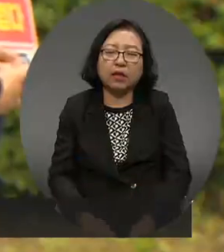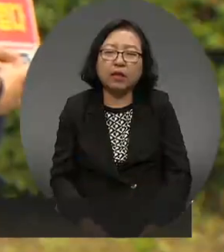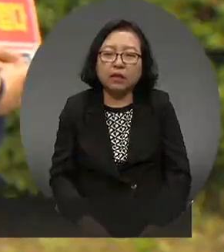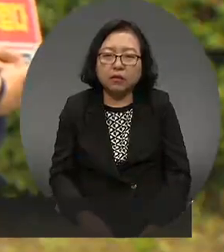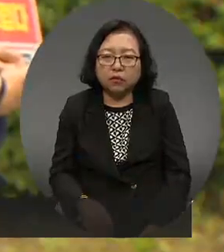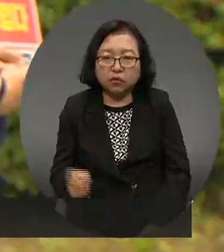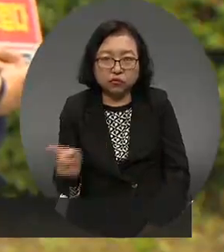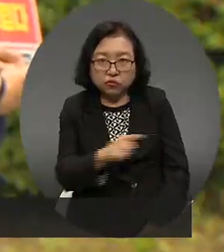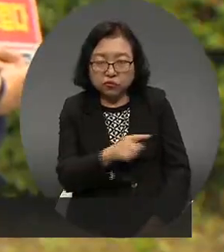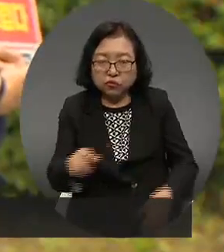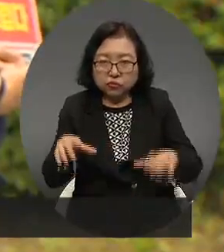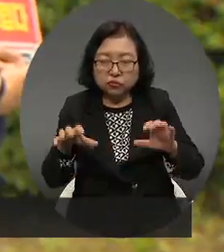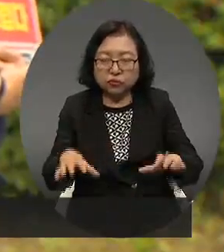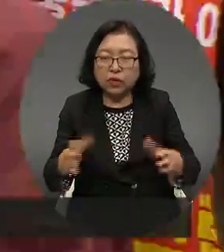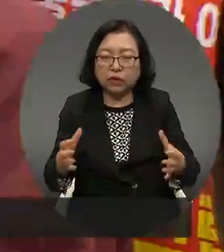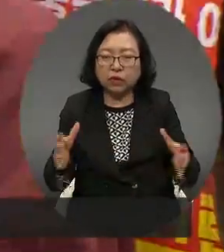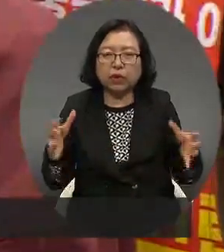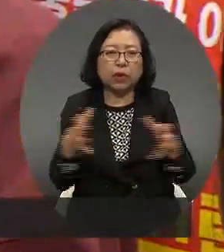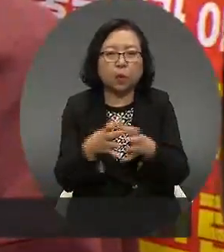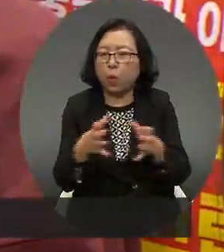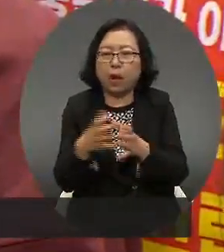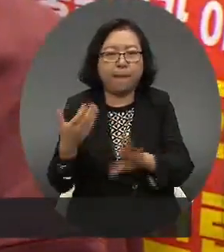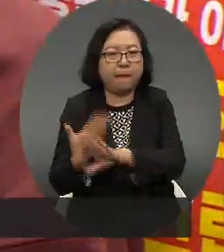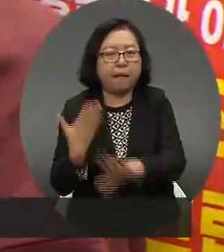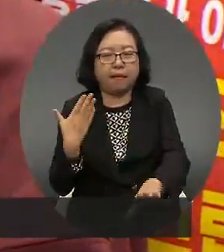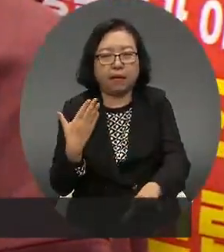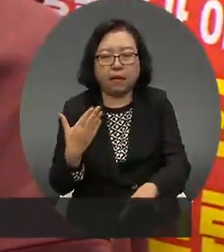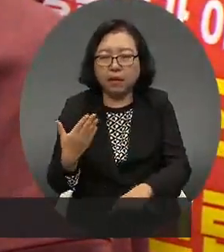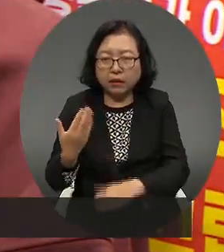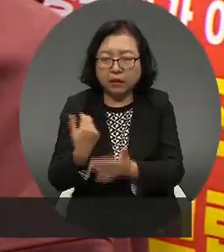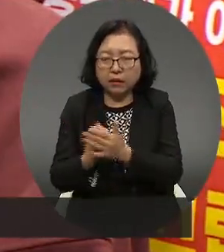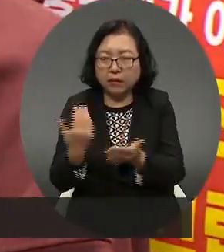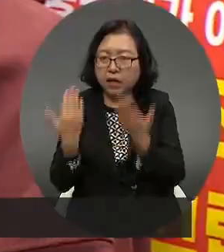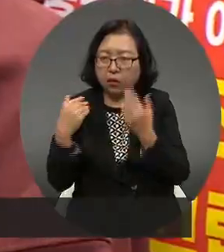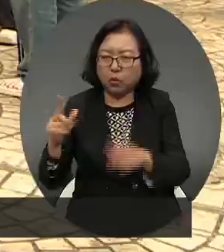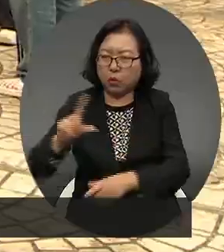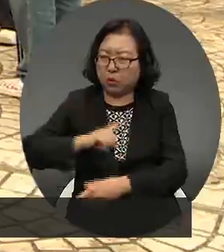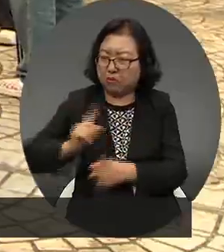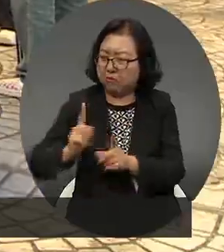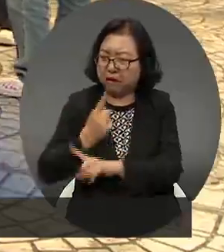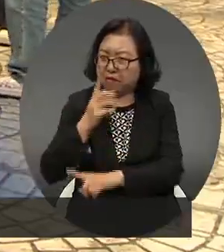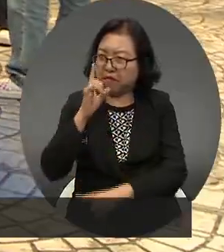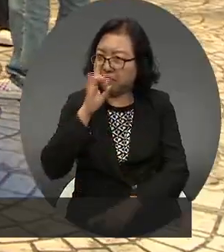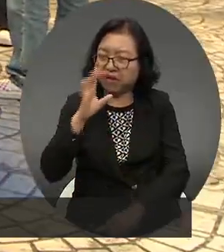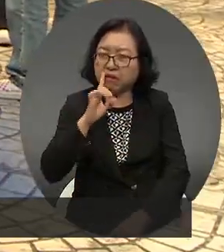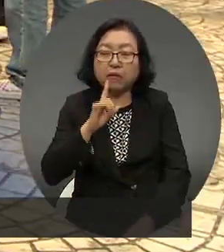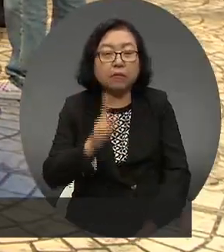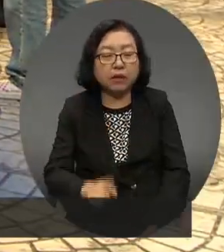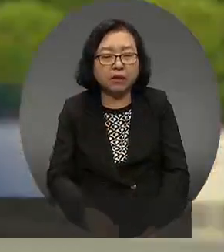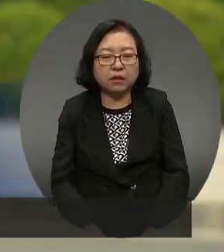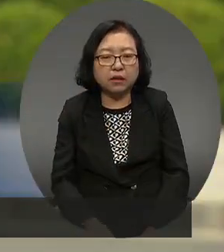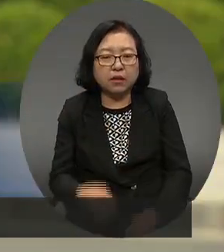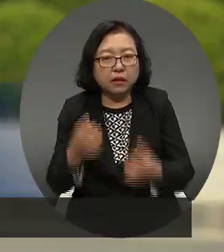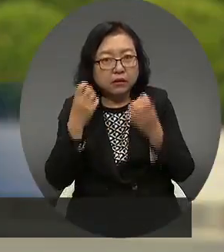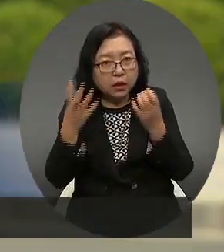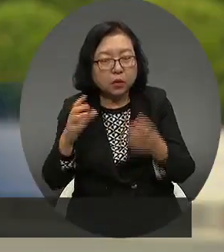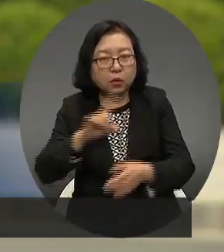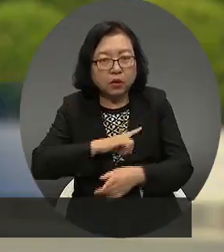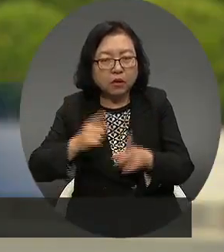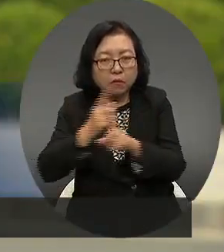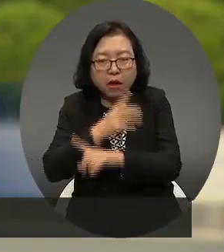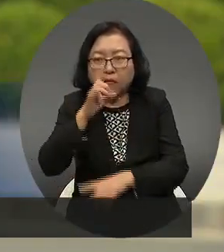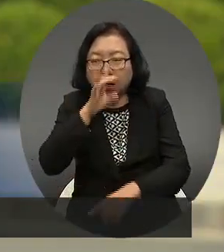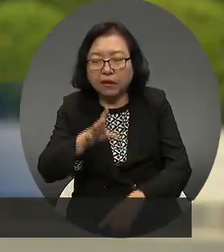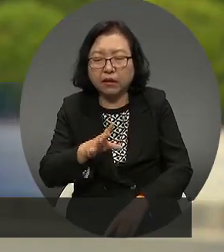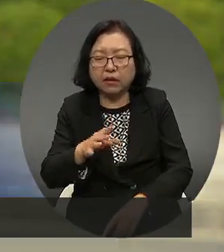대학 통합에 반대하기 때문에 교명 변경은 검토조차 안 된다는 겁니다. 새로운 교명을 반대하고 충북대학교를 지키기 위해서 이